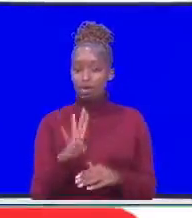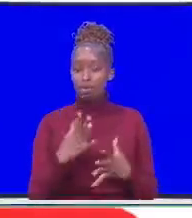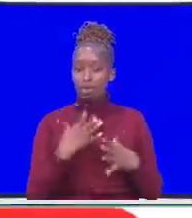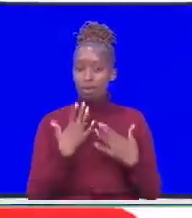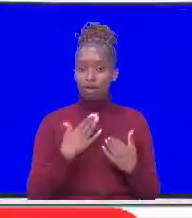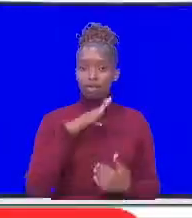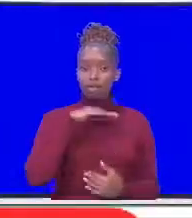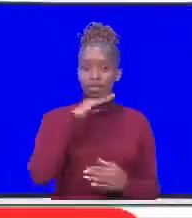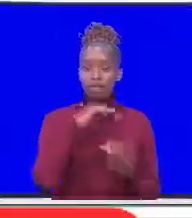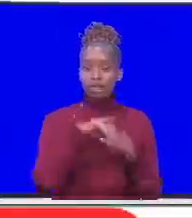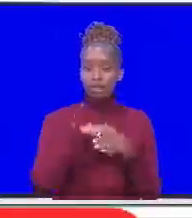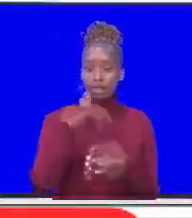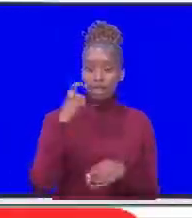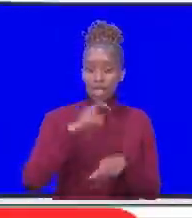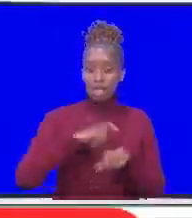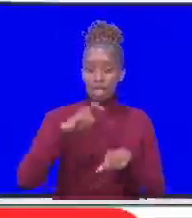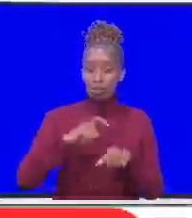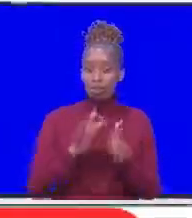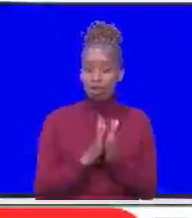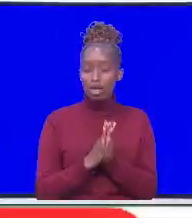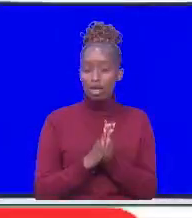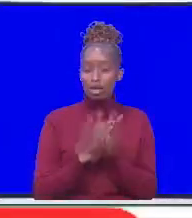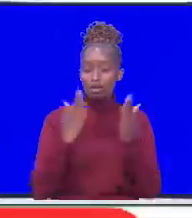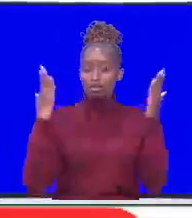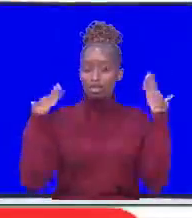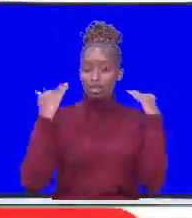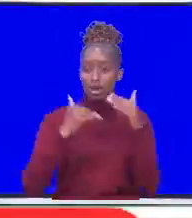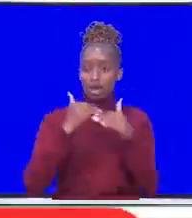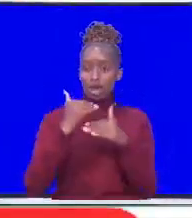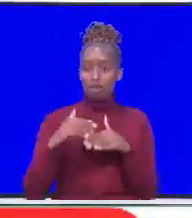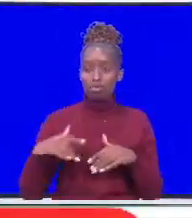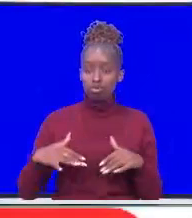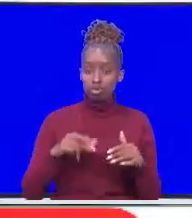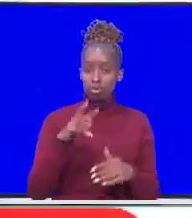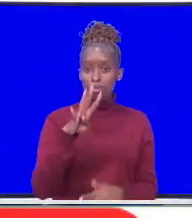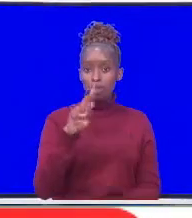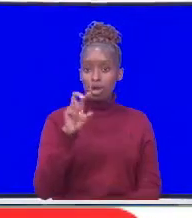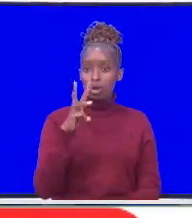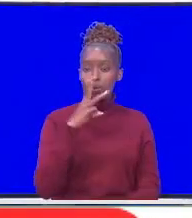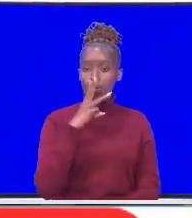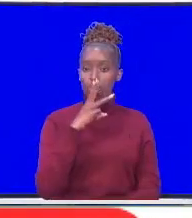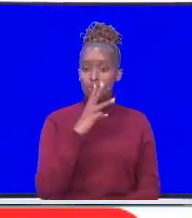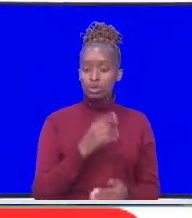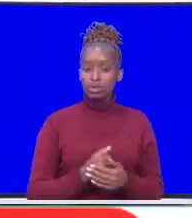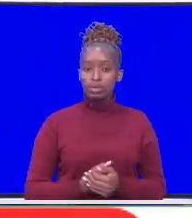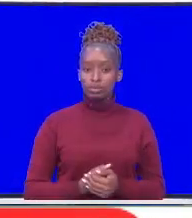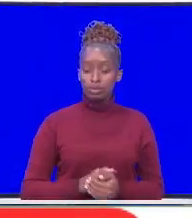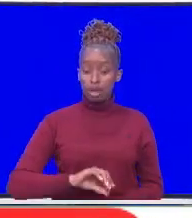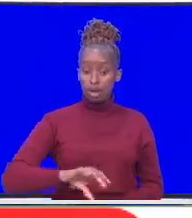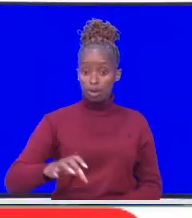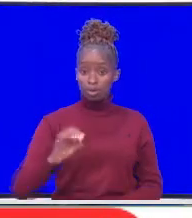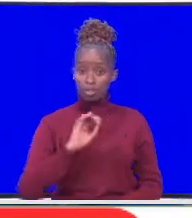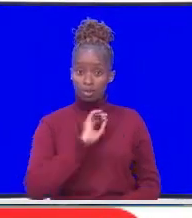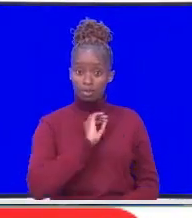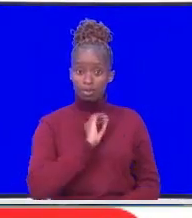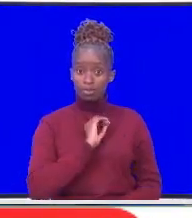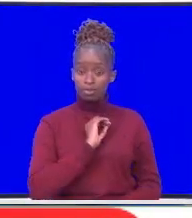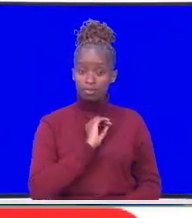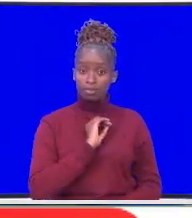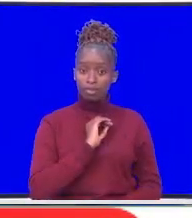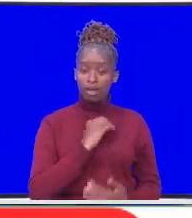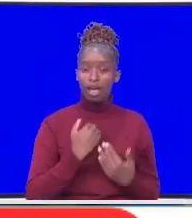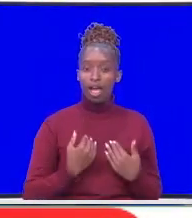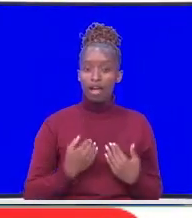za Meru na Embu mtawalia baada ya kubebwa na maji. Our county has had